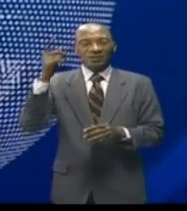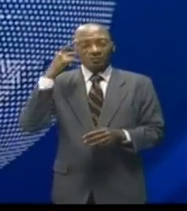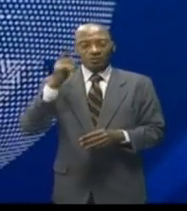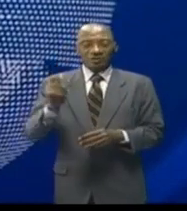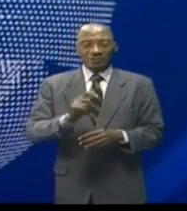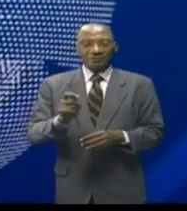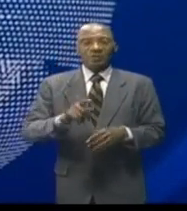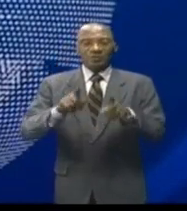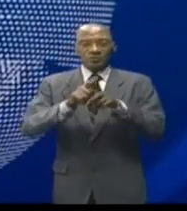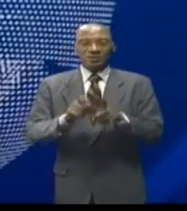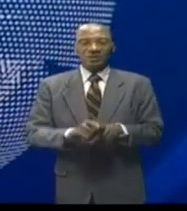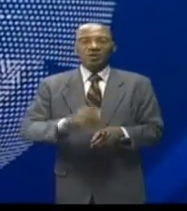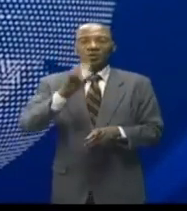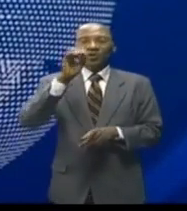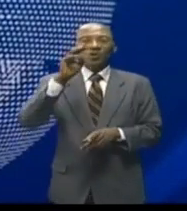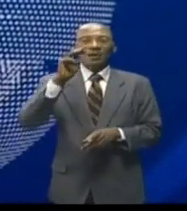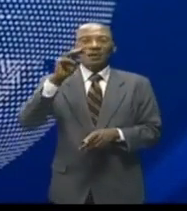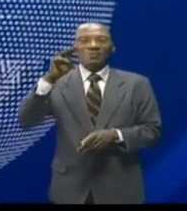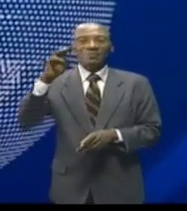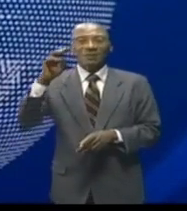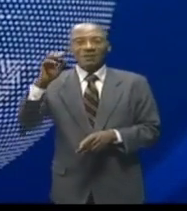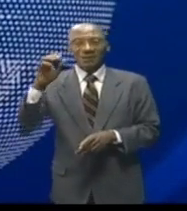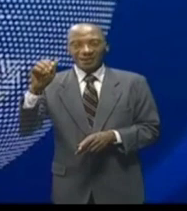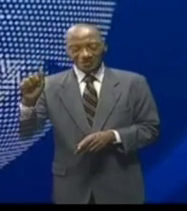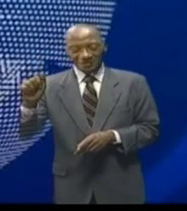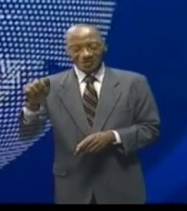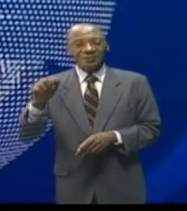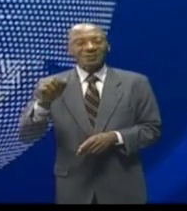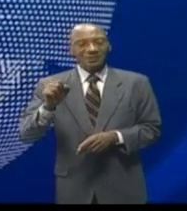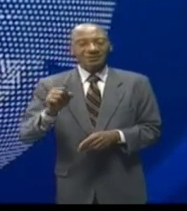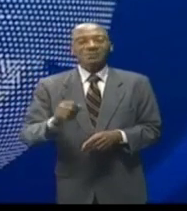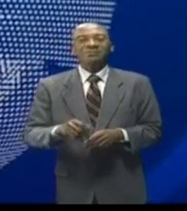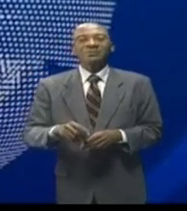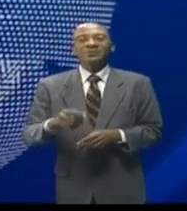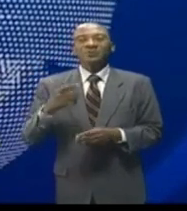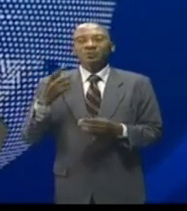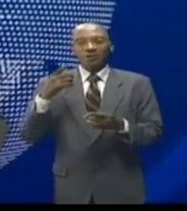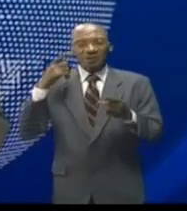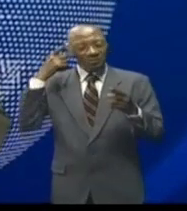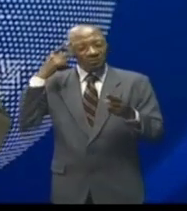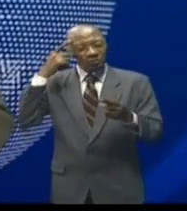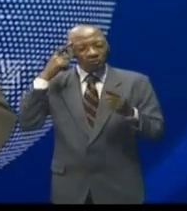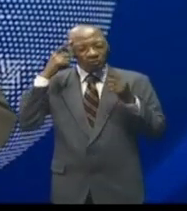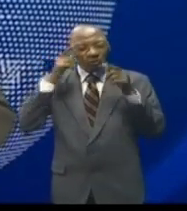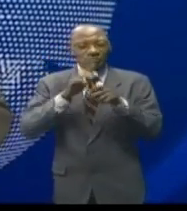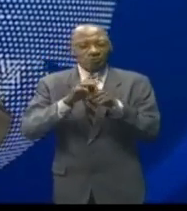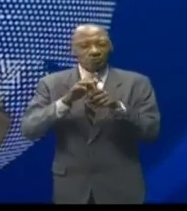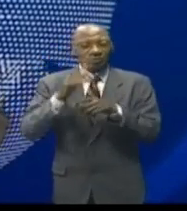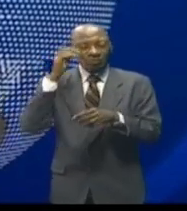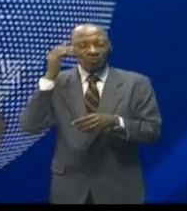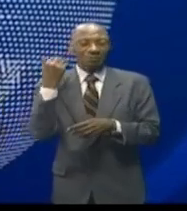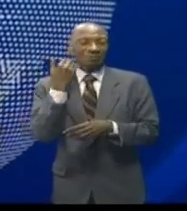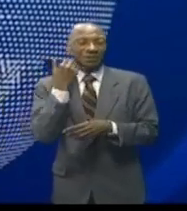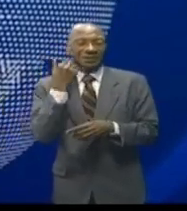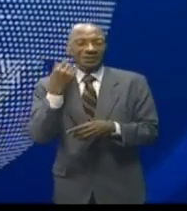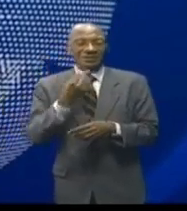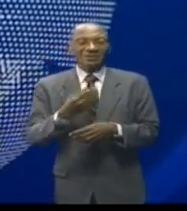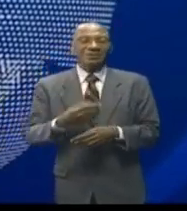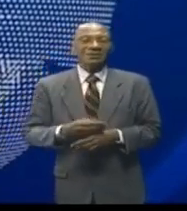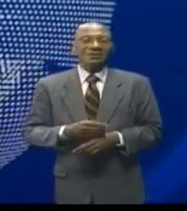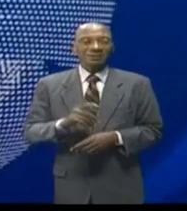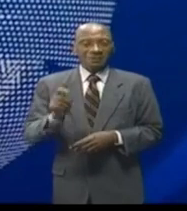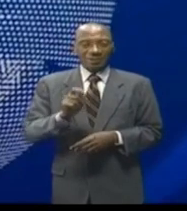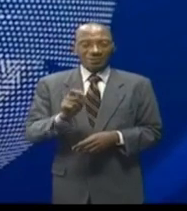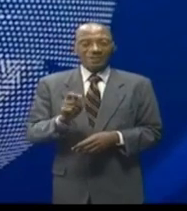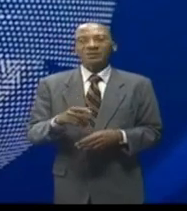l'OMS c'est si en réponse aux préoccupations de plus en plus vives suscité par la menace sanitaire nous